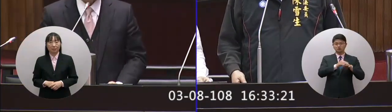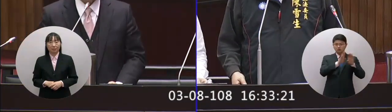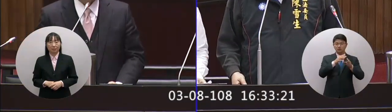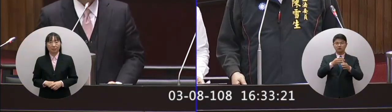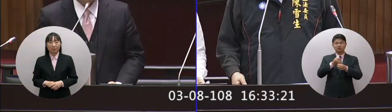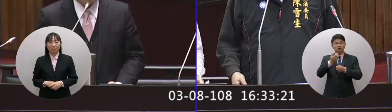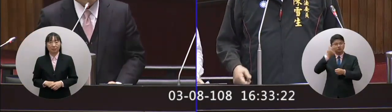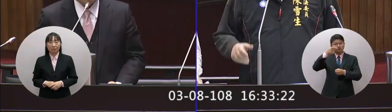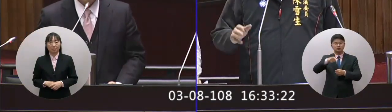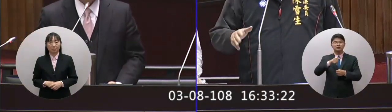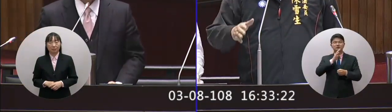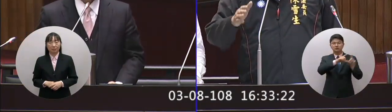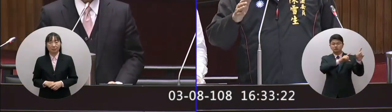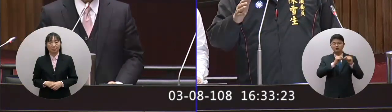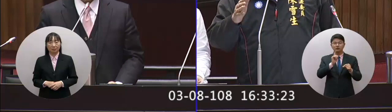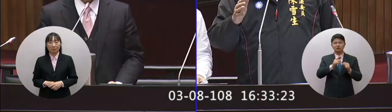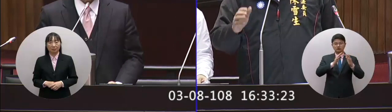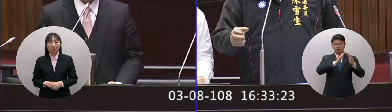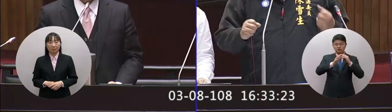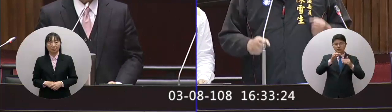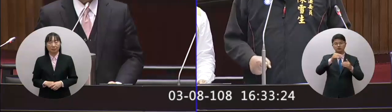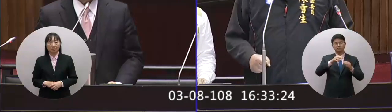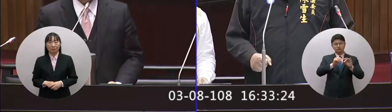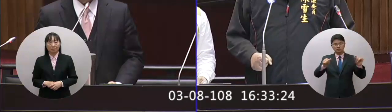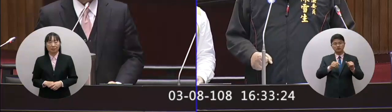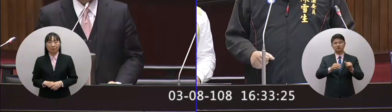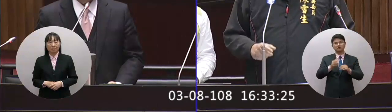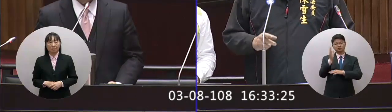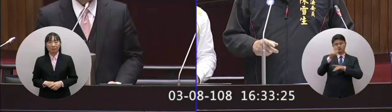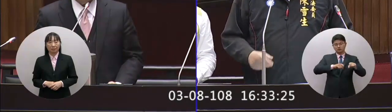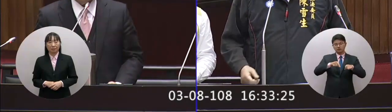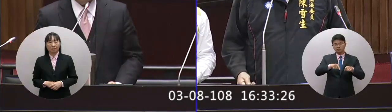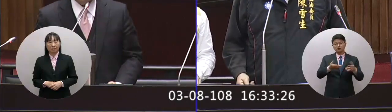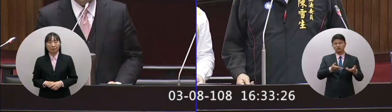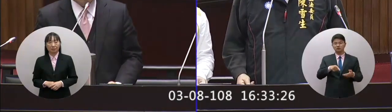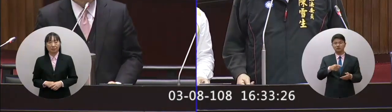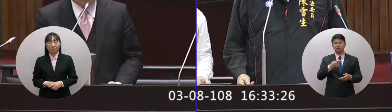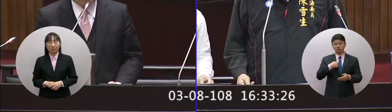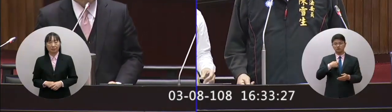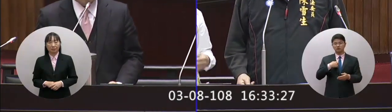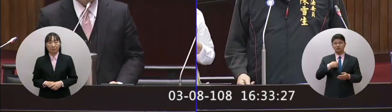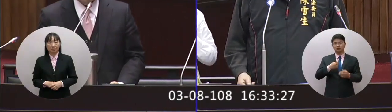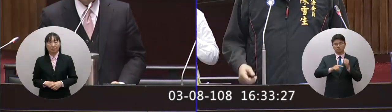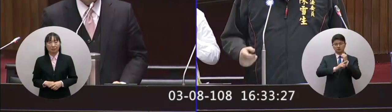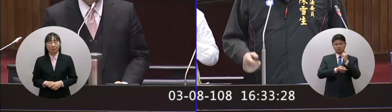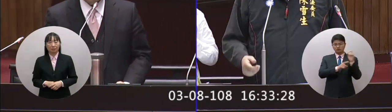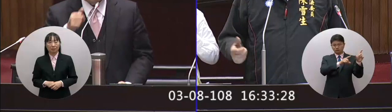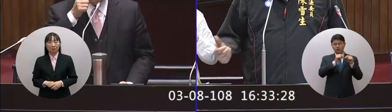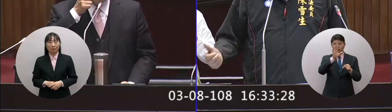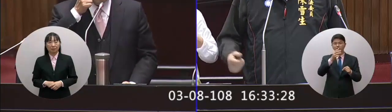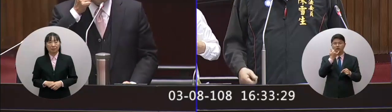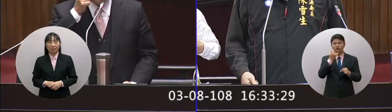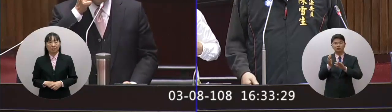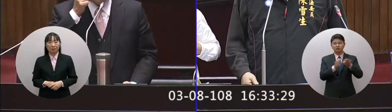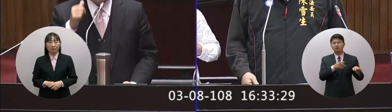用占地政务，所以我们在离岛建设条例里面呢，我们依法有据了哈。澎湖还没有，澎湖